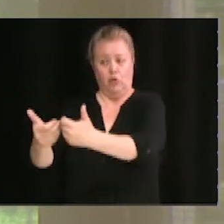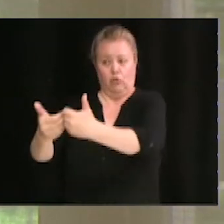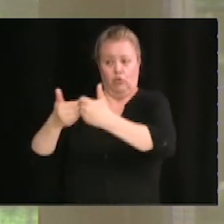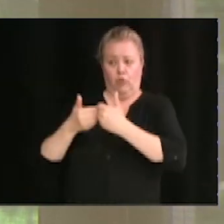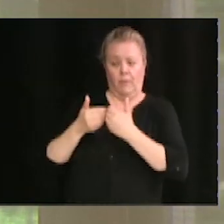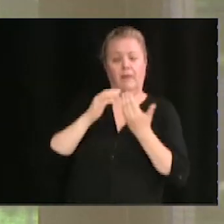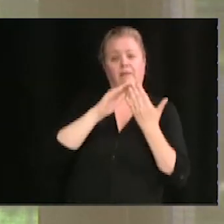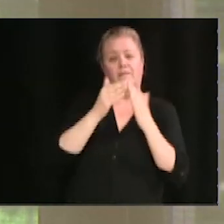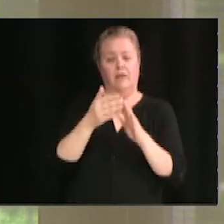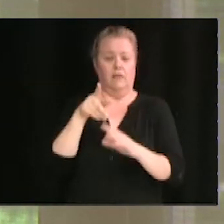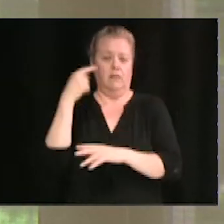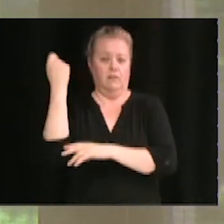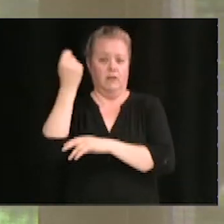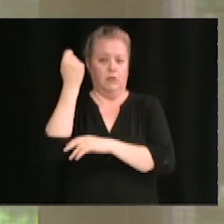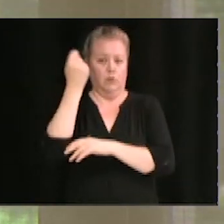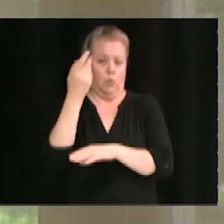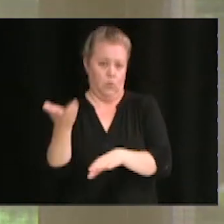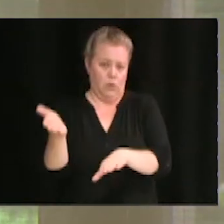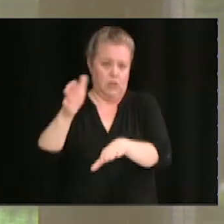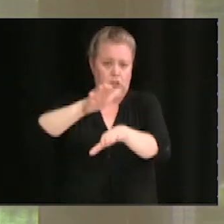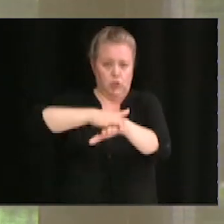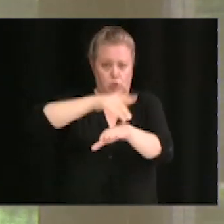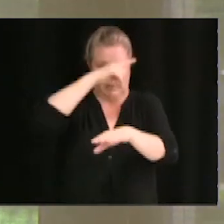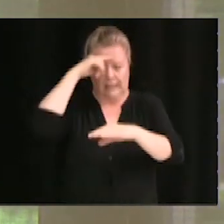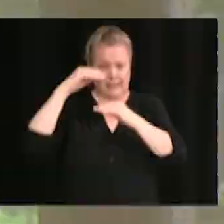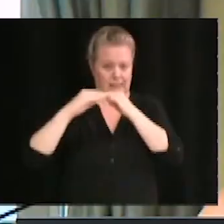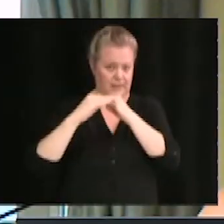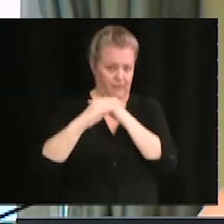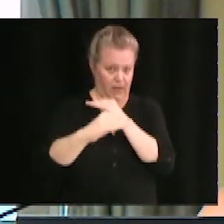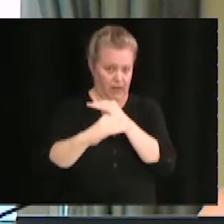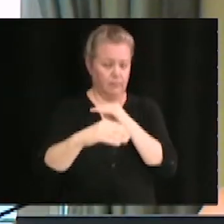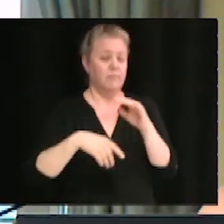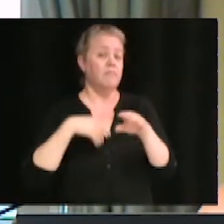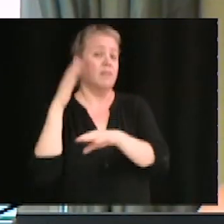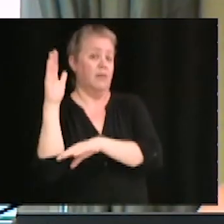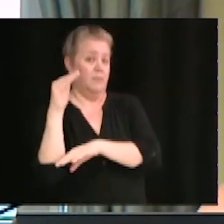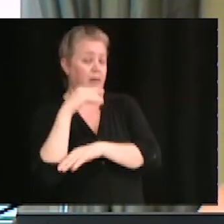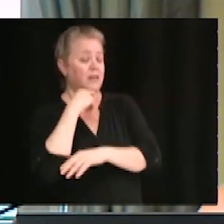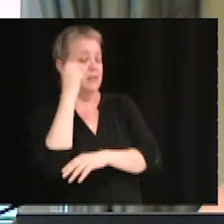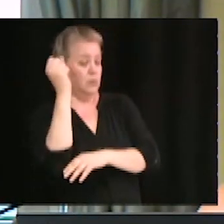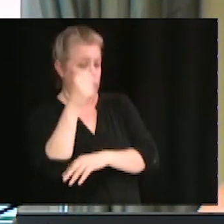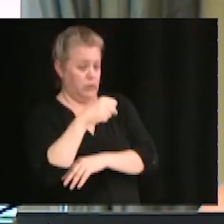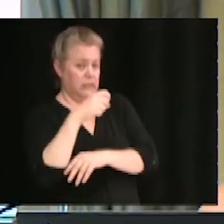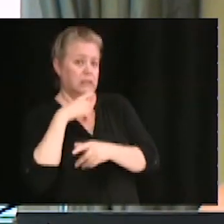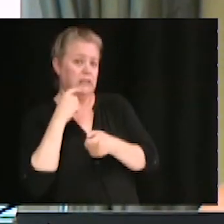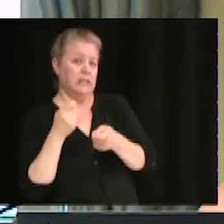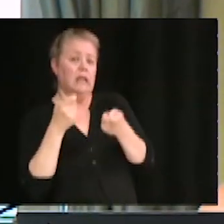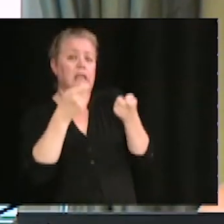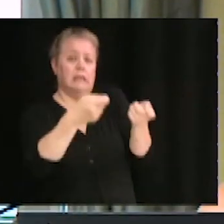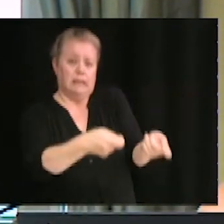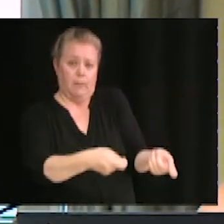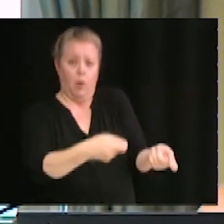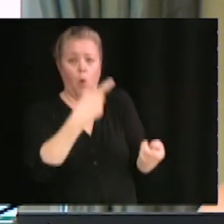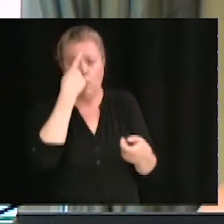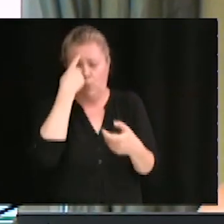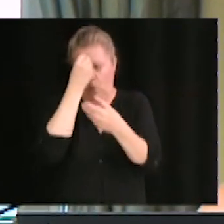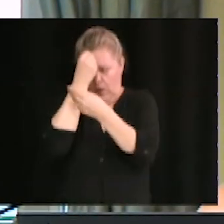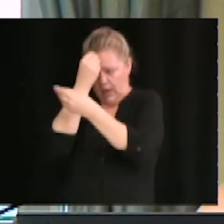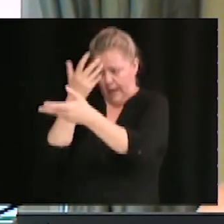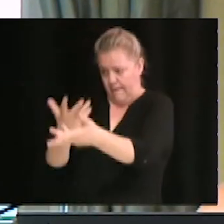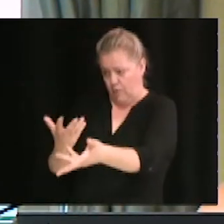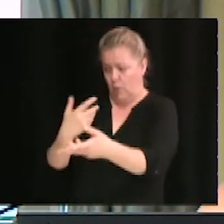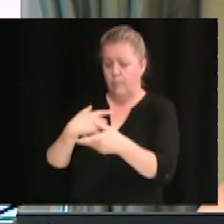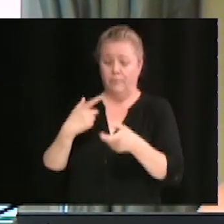'asphaltage de cette rue. Oui, alors, pardon, c'est pour un dépôt. Alors, c'est pour informer les gens que la pétition sera remise au service